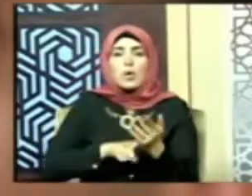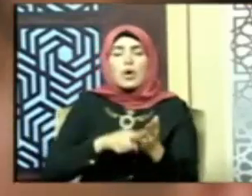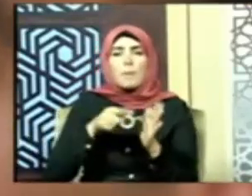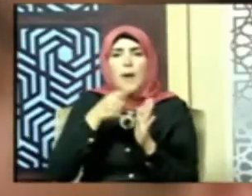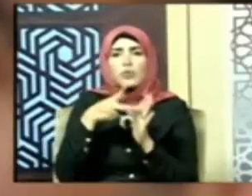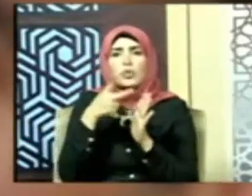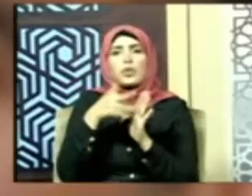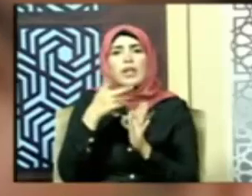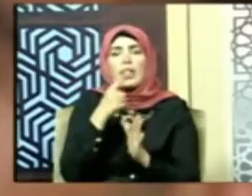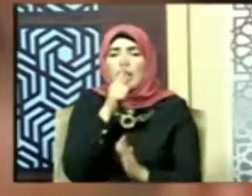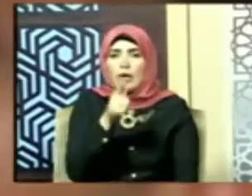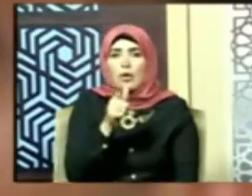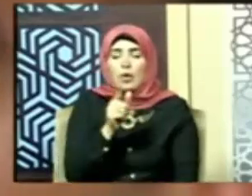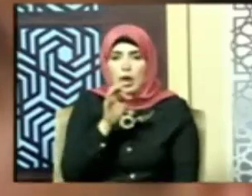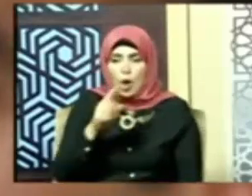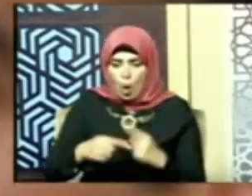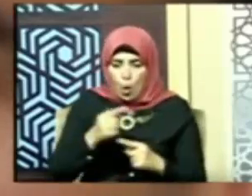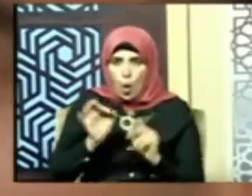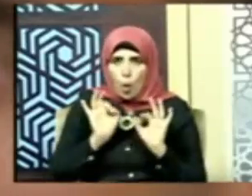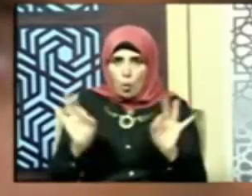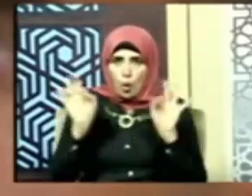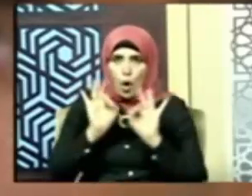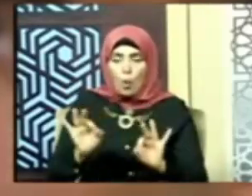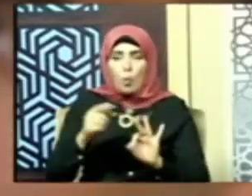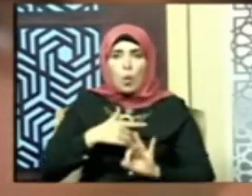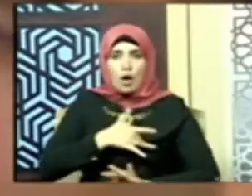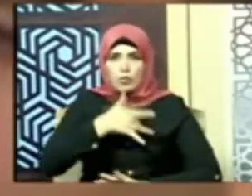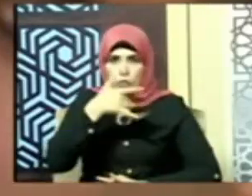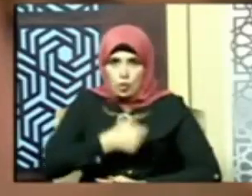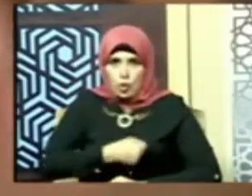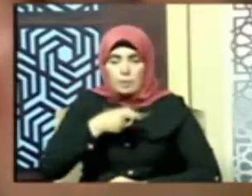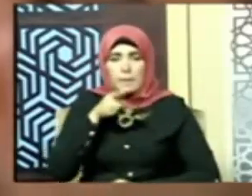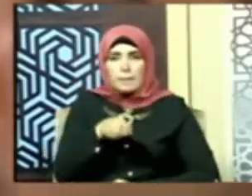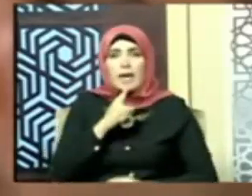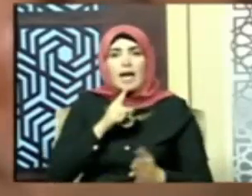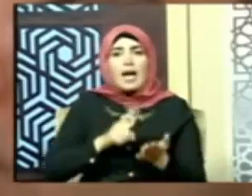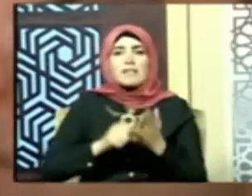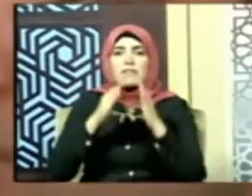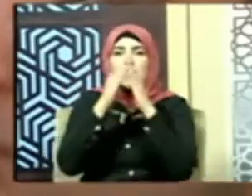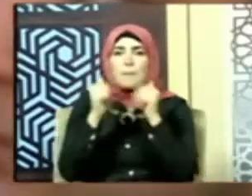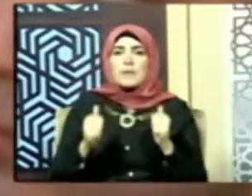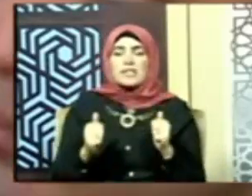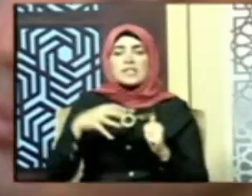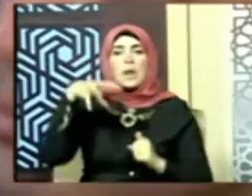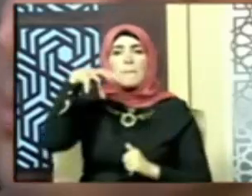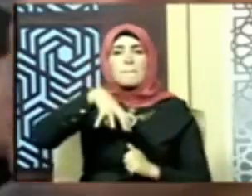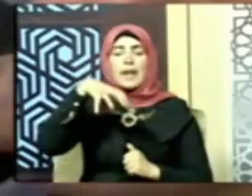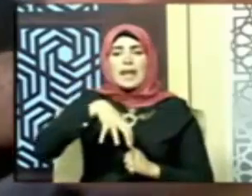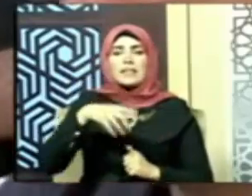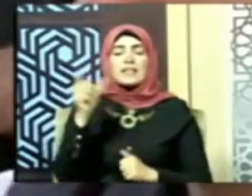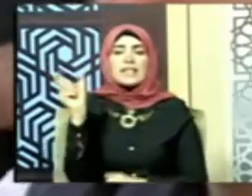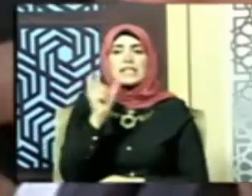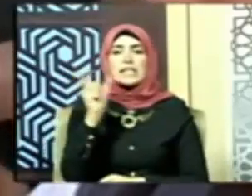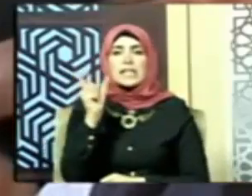وسنظل نؤمن به أن مصر بلد الإسلام